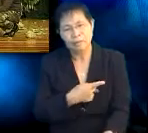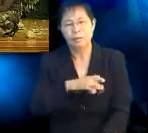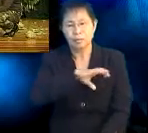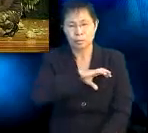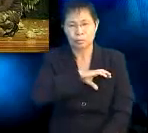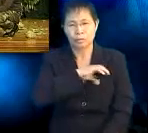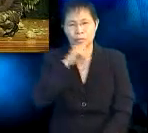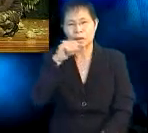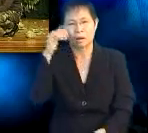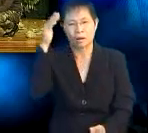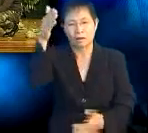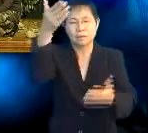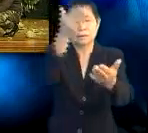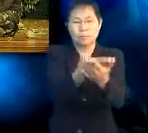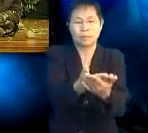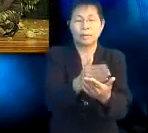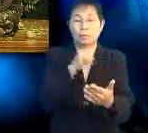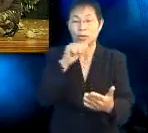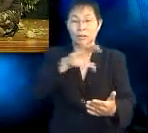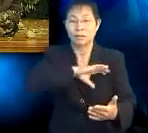Polis takkan dapat sampai ke tempat ini.